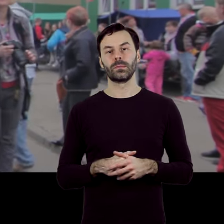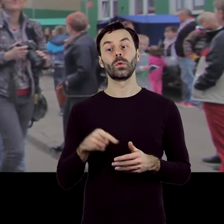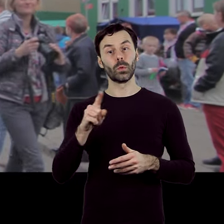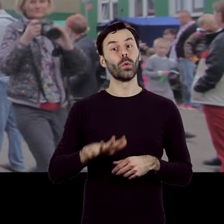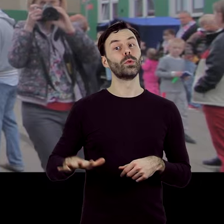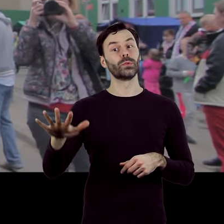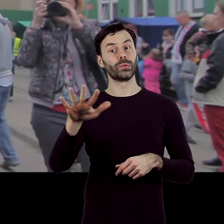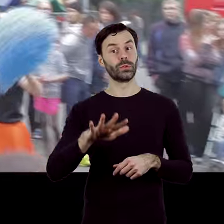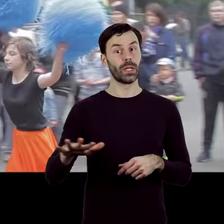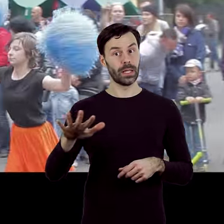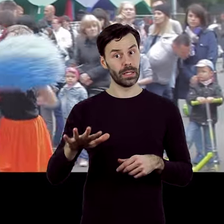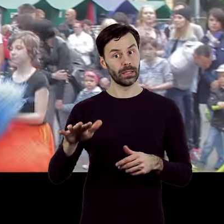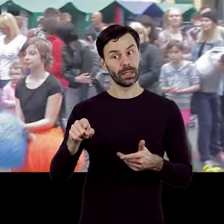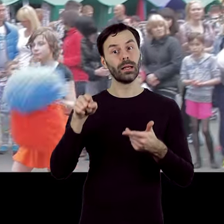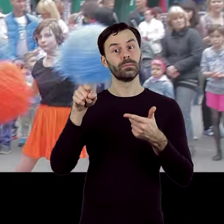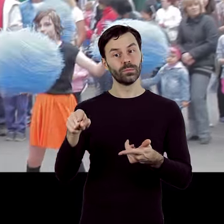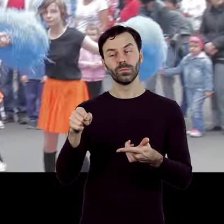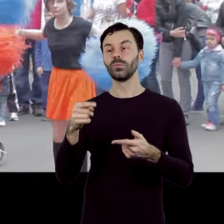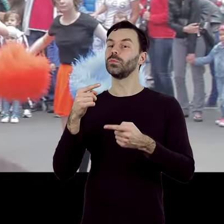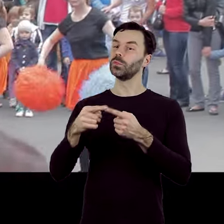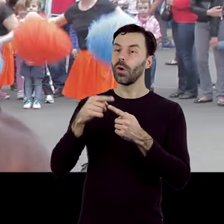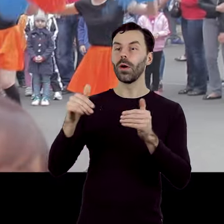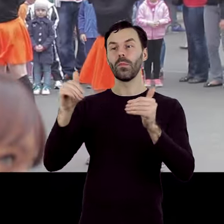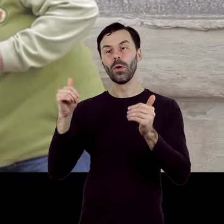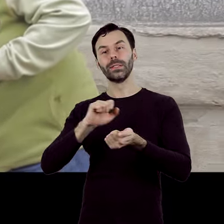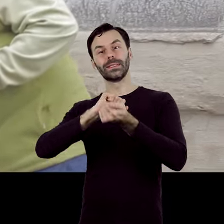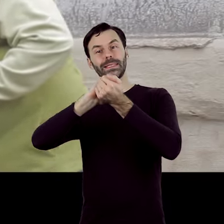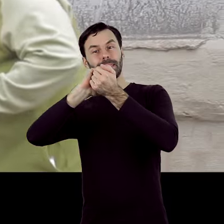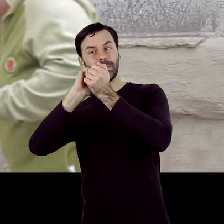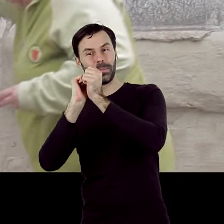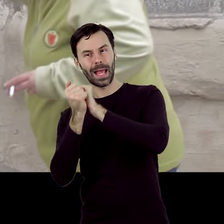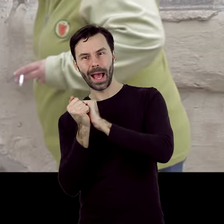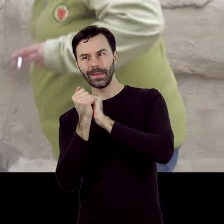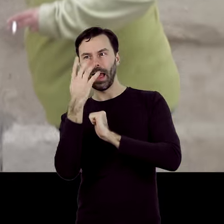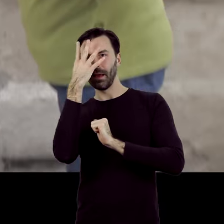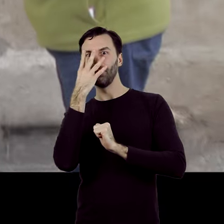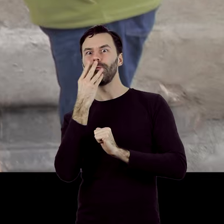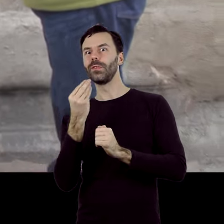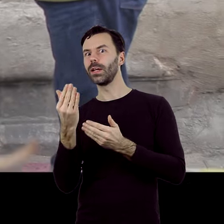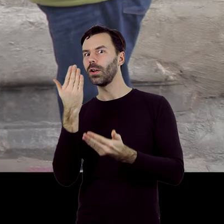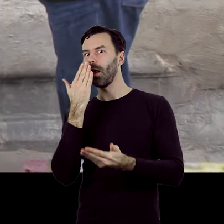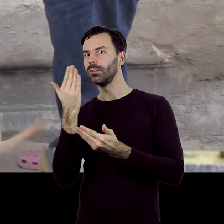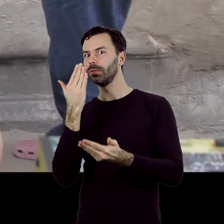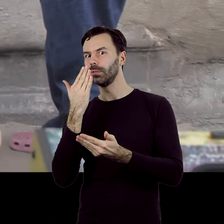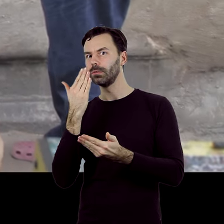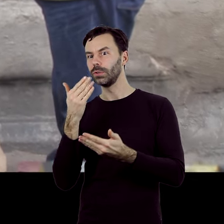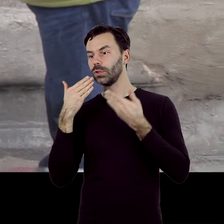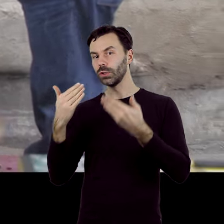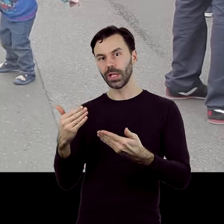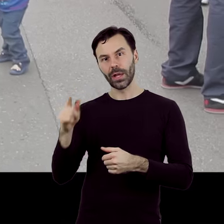Dzielnica, której co najmniej część stoi przed szansą zmiany swego oblicza, dzięki oddolnym inicjatywom